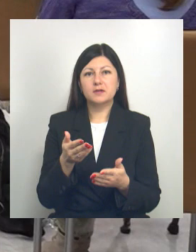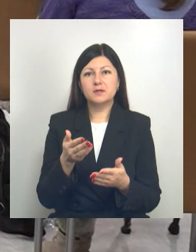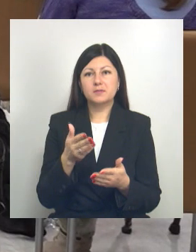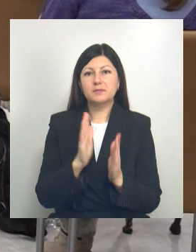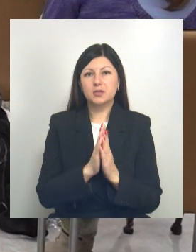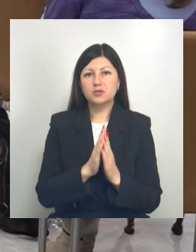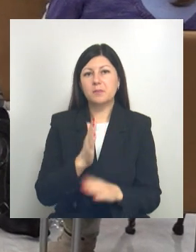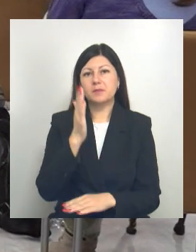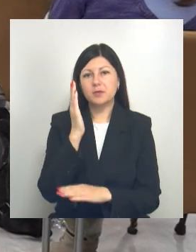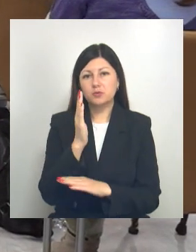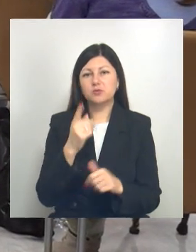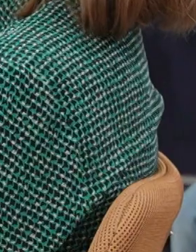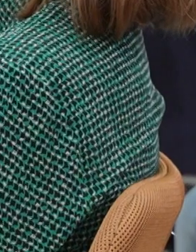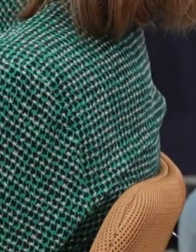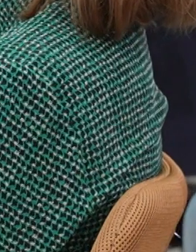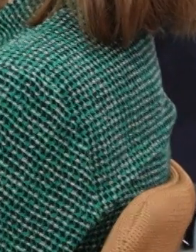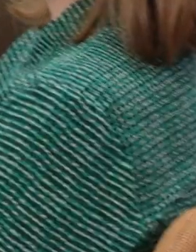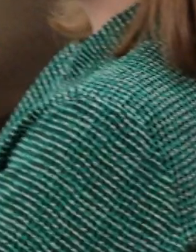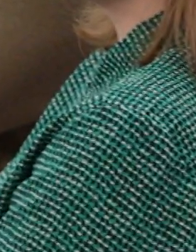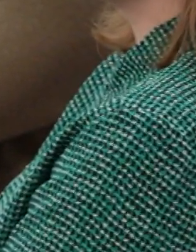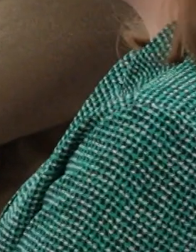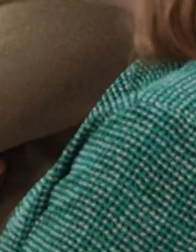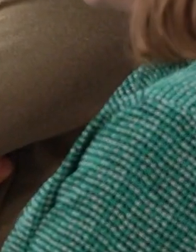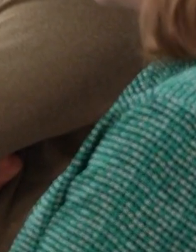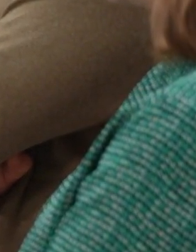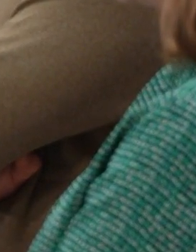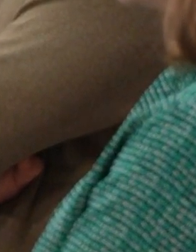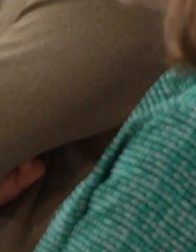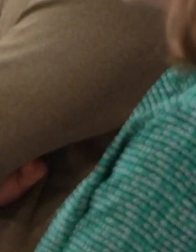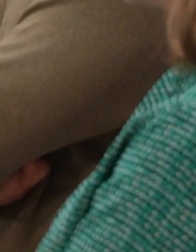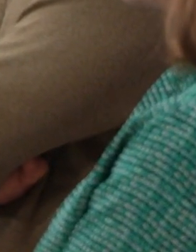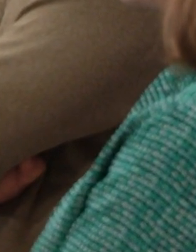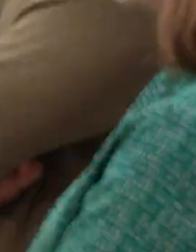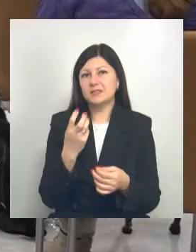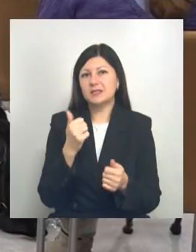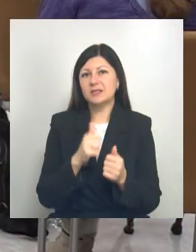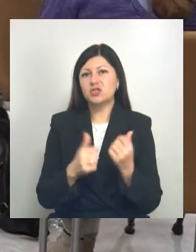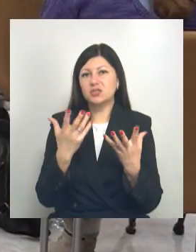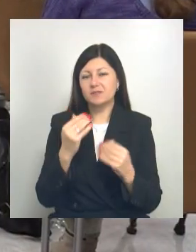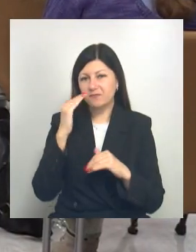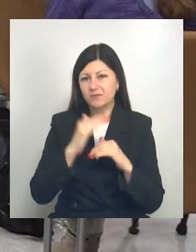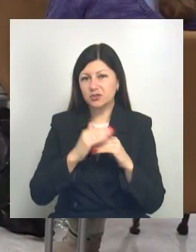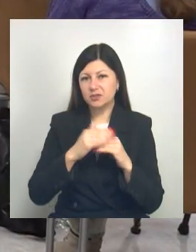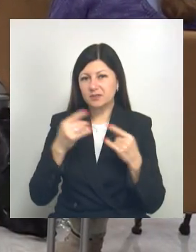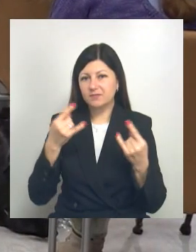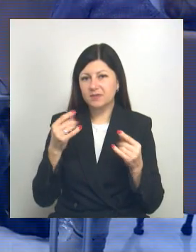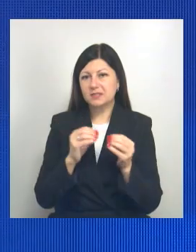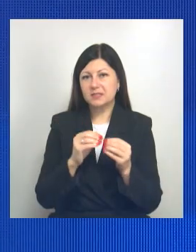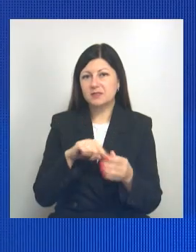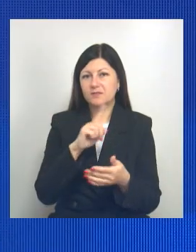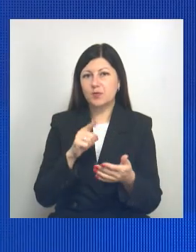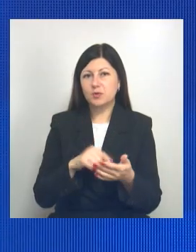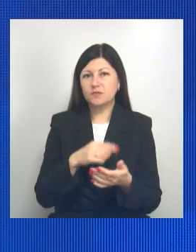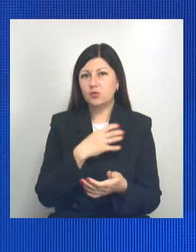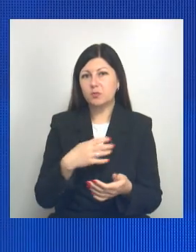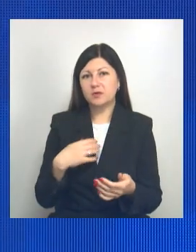которые в уходящем 2023-м губернатор ответил лично. Вы провели 300 вечерних эфиров, 10 вопросов губернатору,